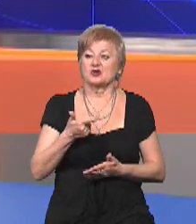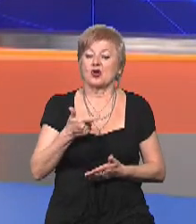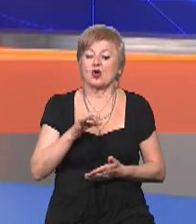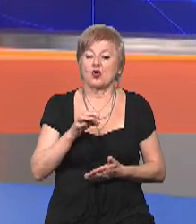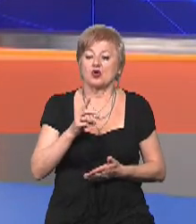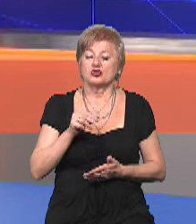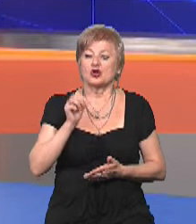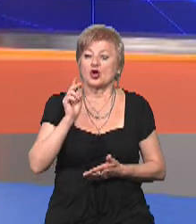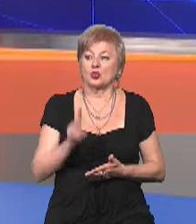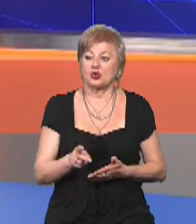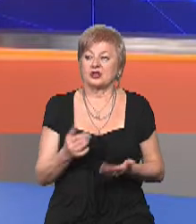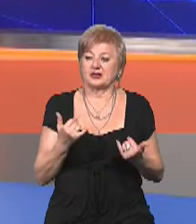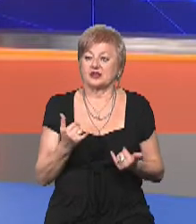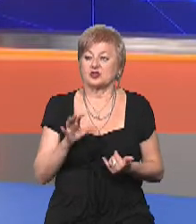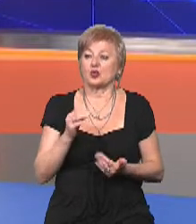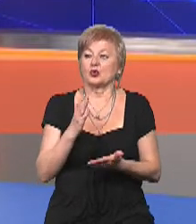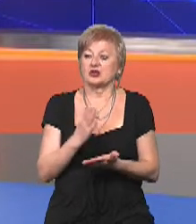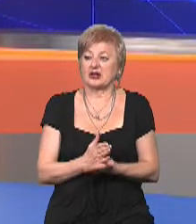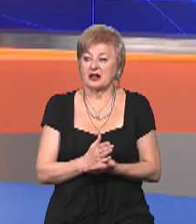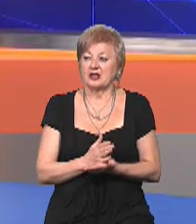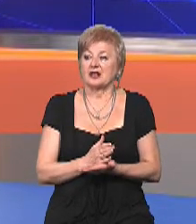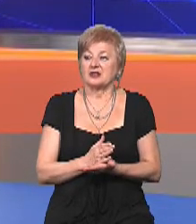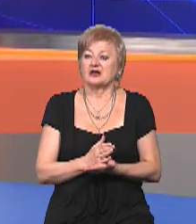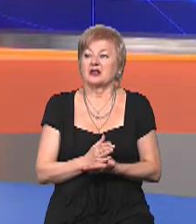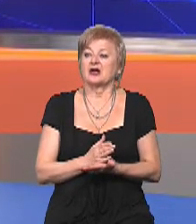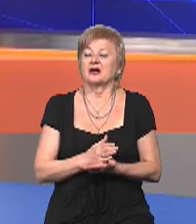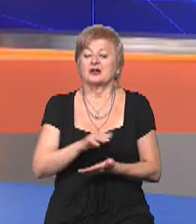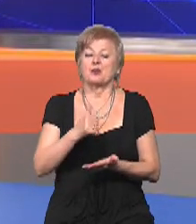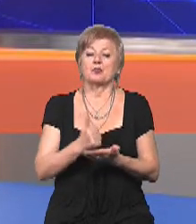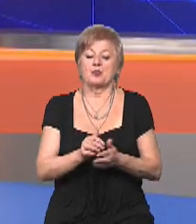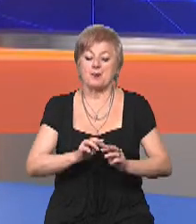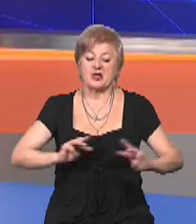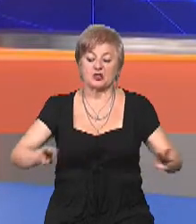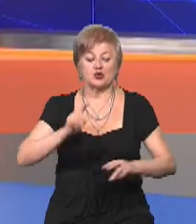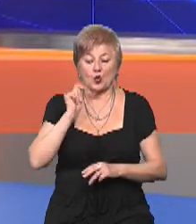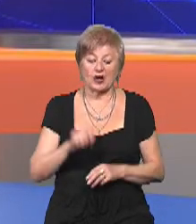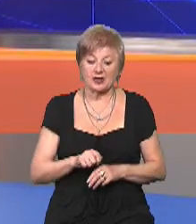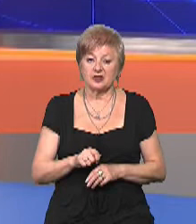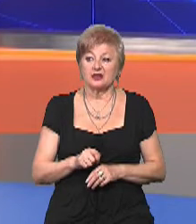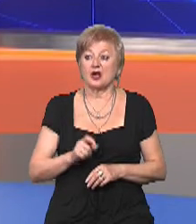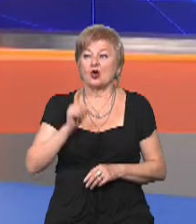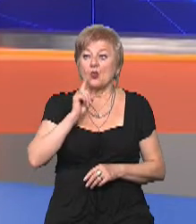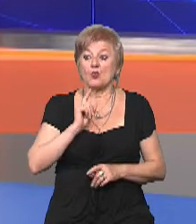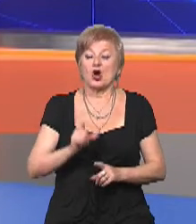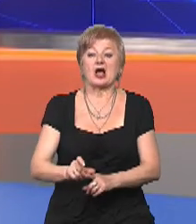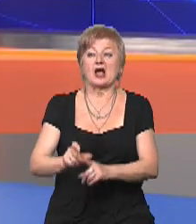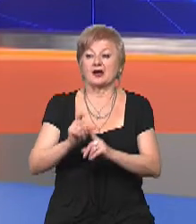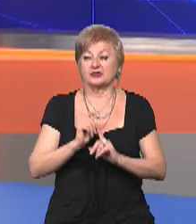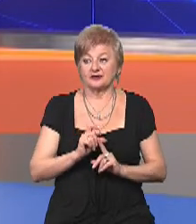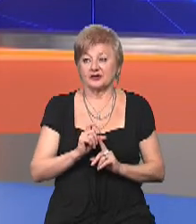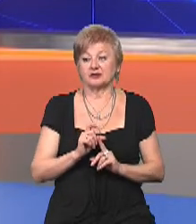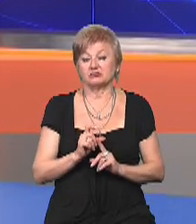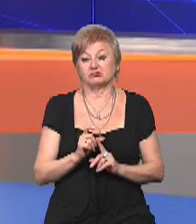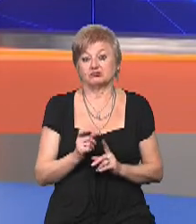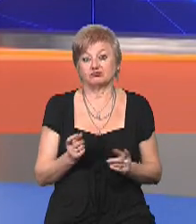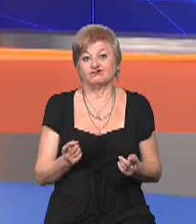Гончарков, который на сегодняшний день является уже является премьер-министром Украины. Пока ответ